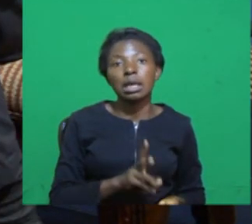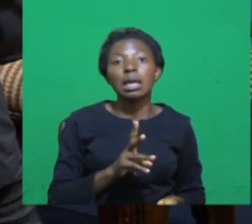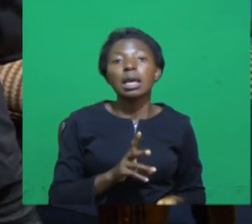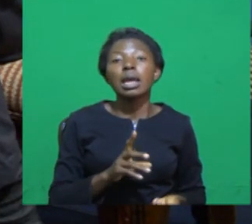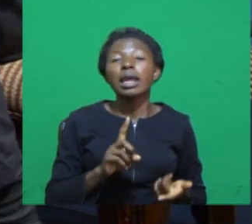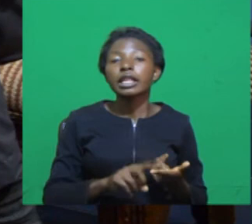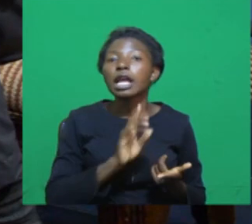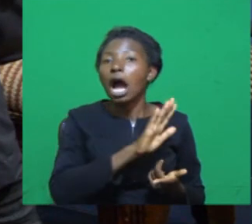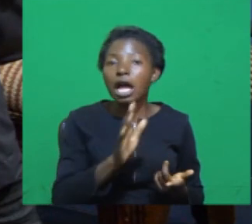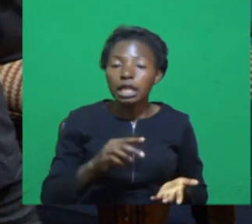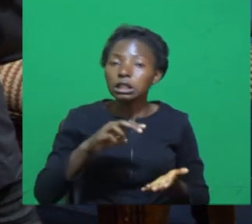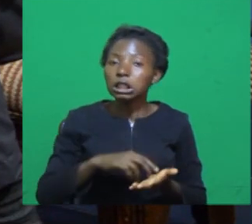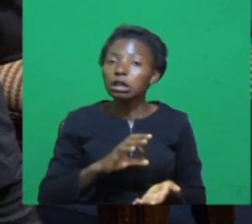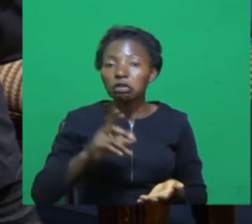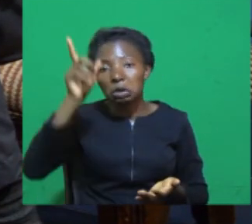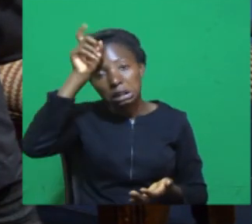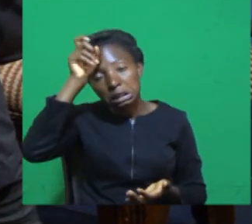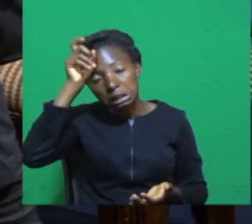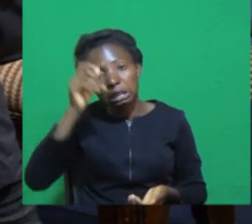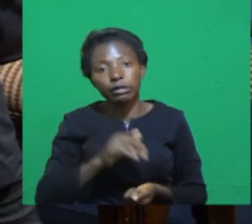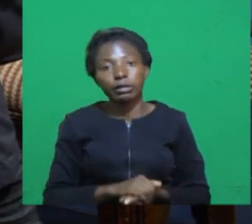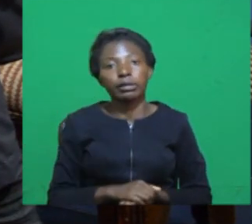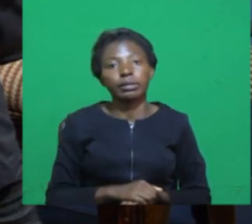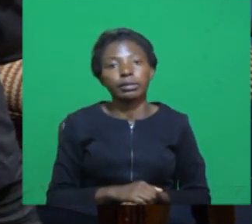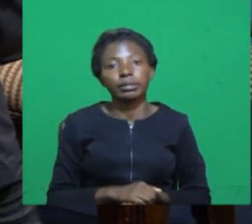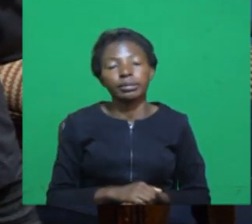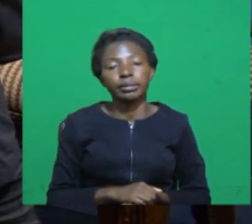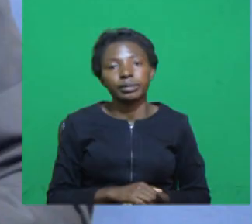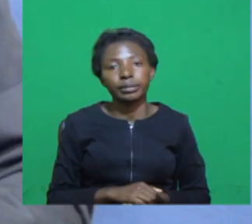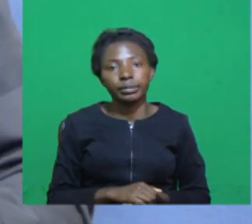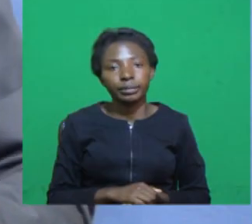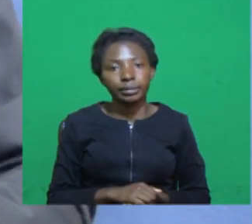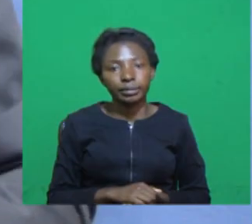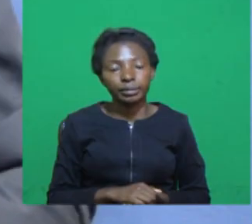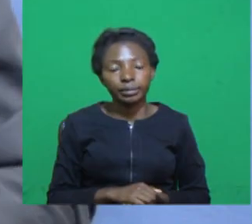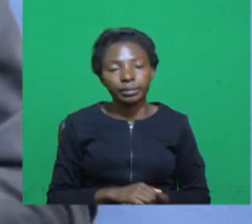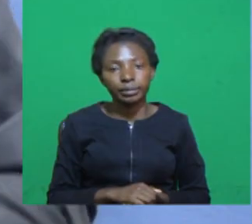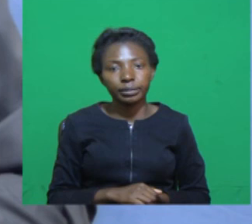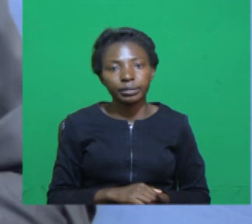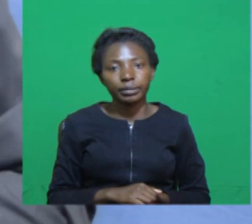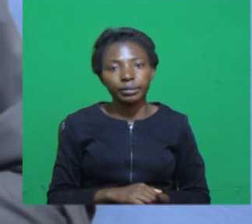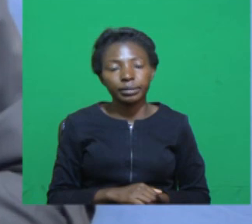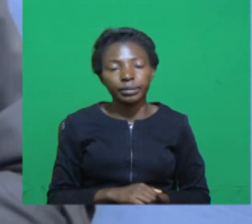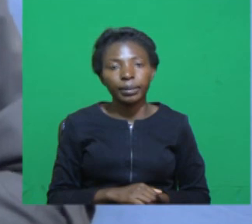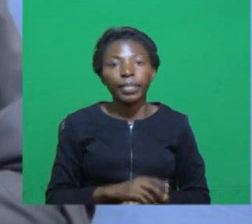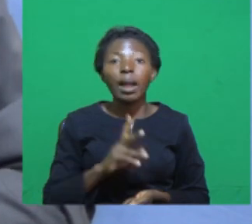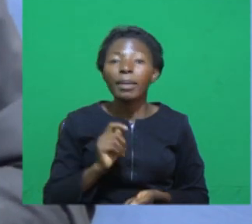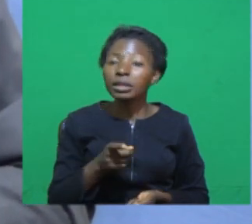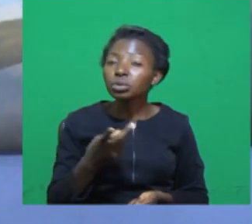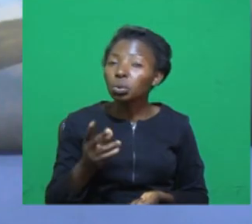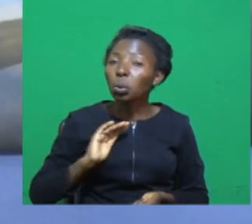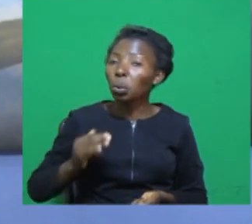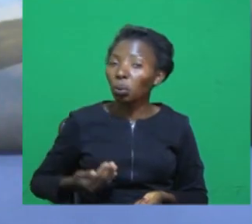zvinobhohwa Mwari. Mumwe wacho achimirira vana vaMwari chaivo, vanoteerera Mwari. But vakadzi